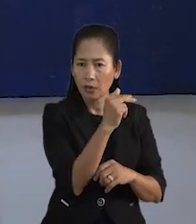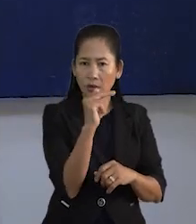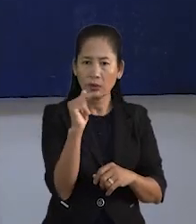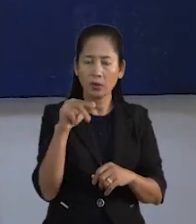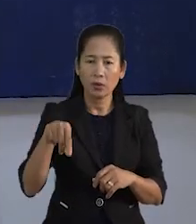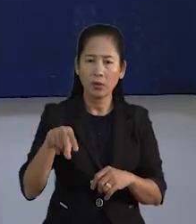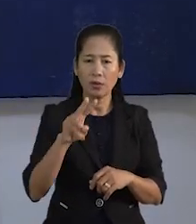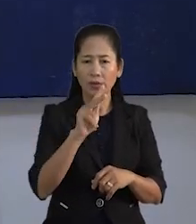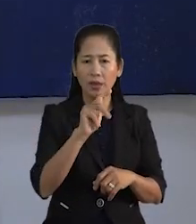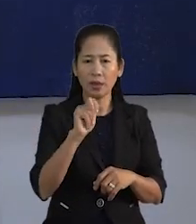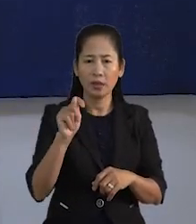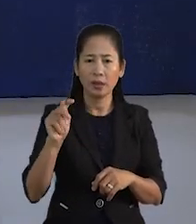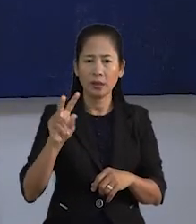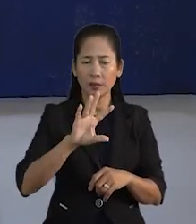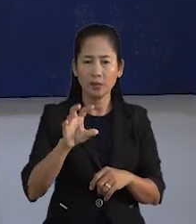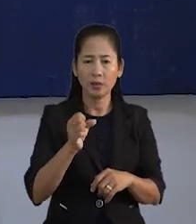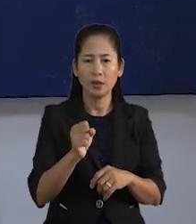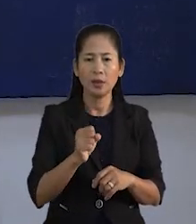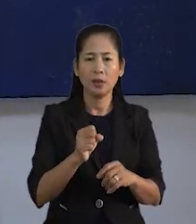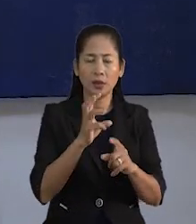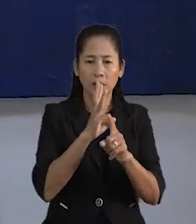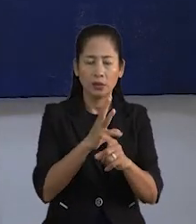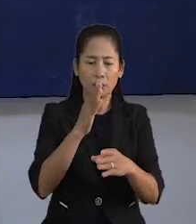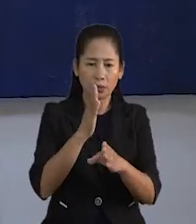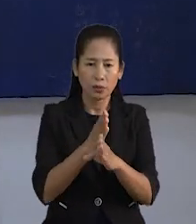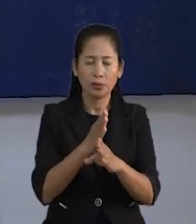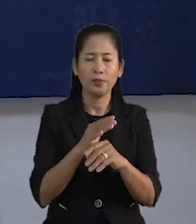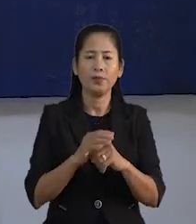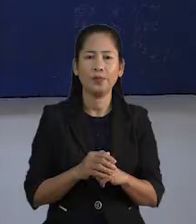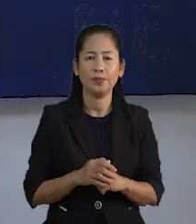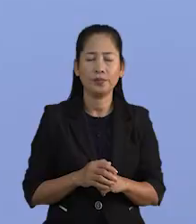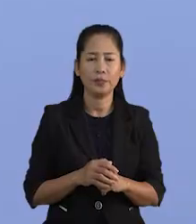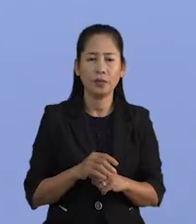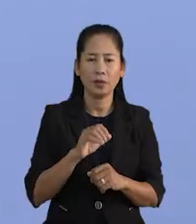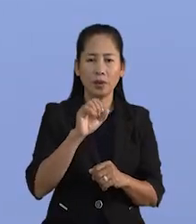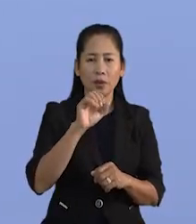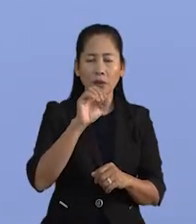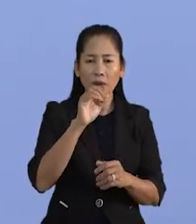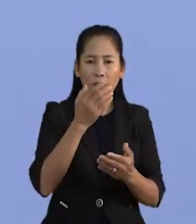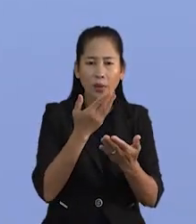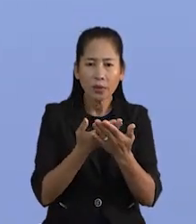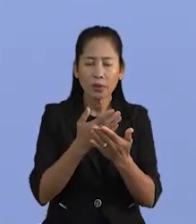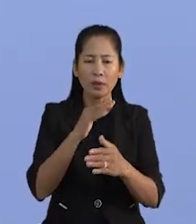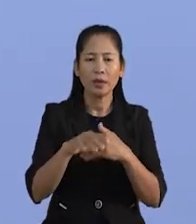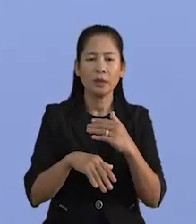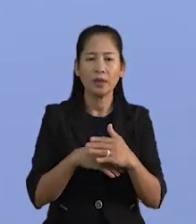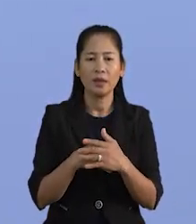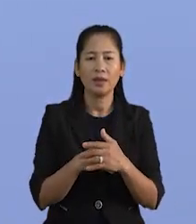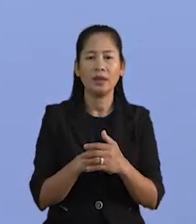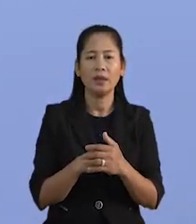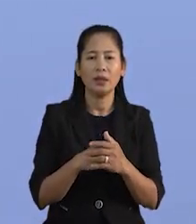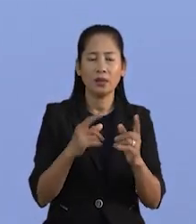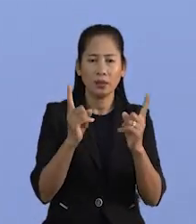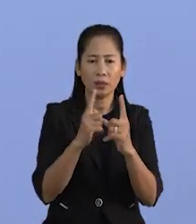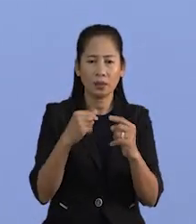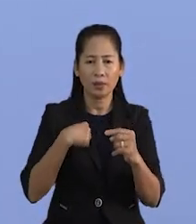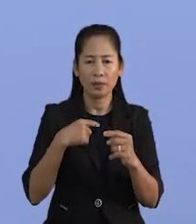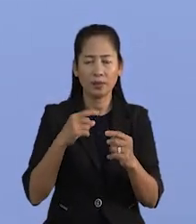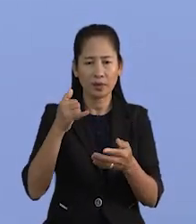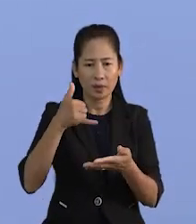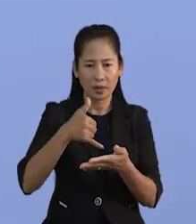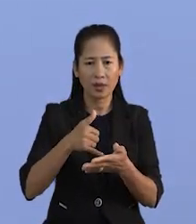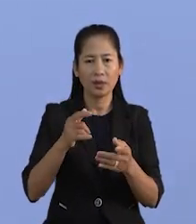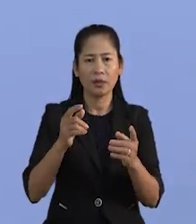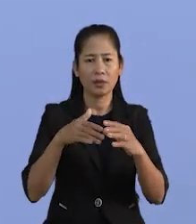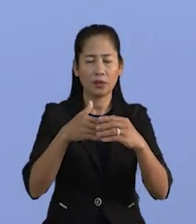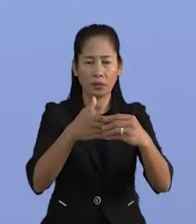2 Wiki TV Cambodia តាមរយៈ YouTube ជាដើមបាទអរគុណកូនទាំងអស់គ្នាជួបលោកគ្រូថ្ងៃនេះលោកគ្រូនឹងនាំ